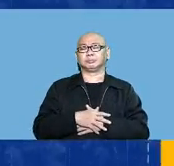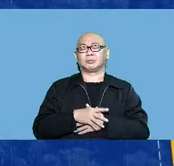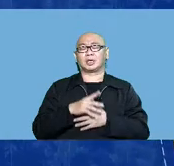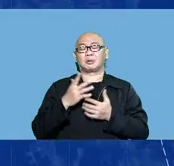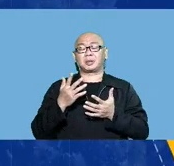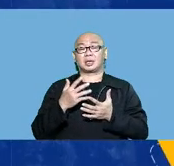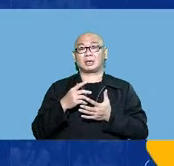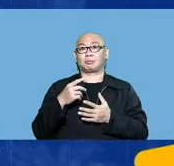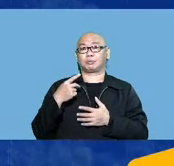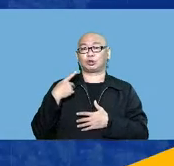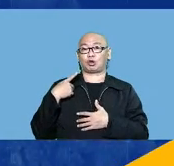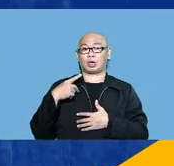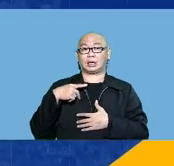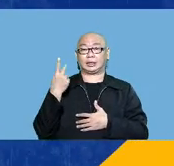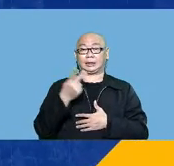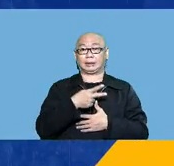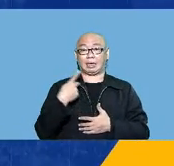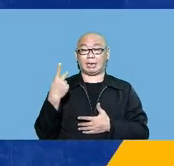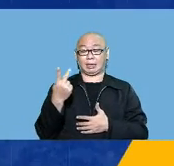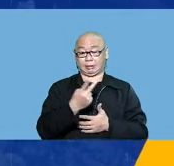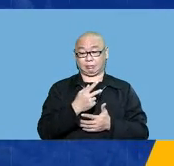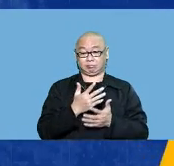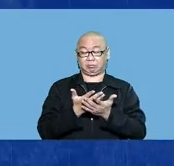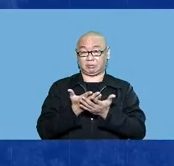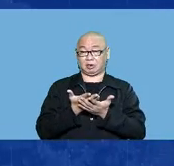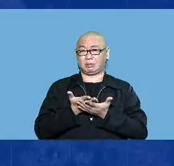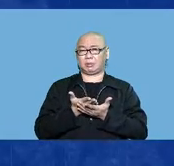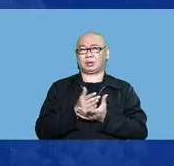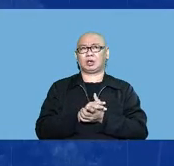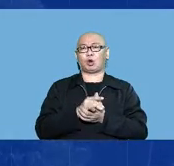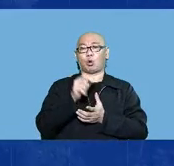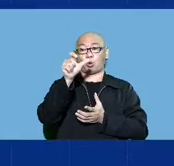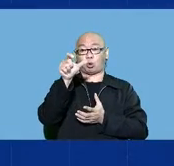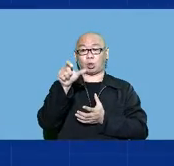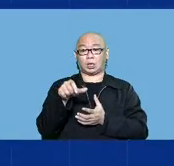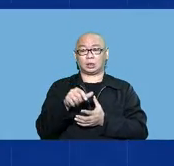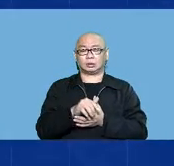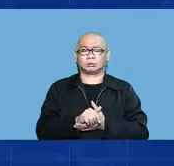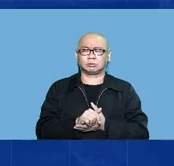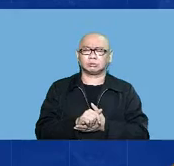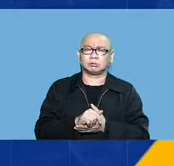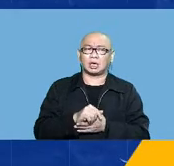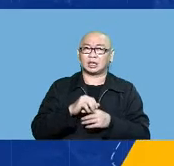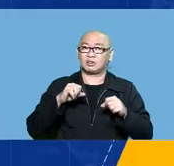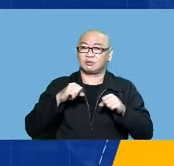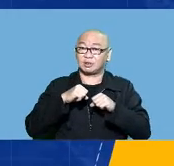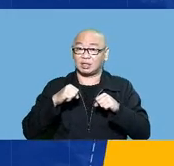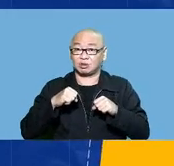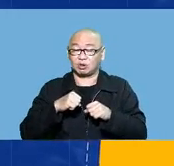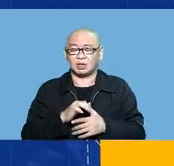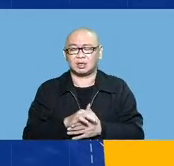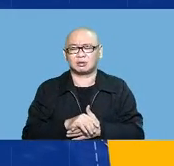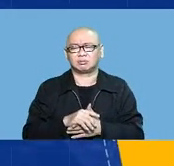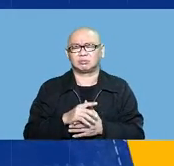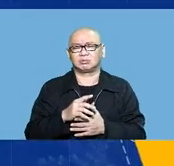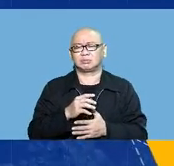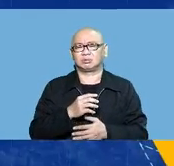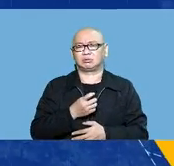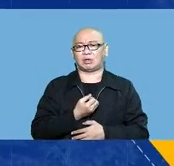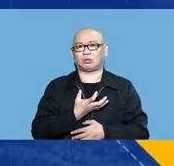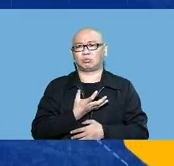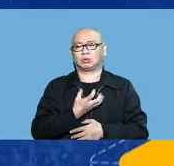Bagaimana pertolongan ketika kita mendapatkan orang saat aktivitas olahraga kemudian terjadi henti jantung